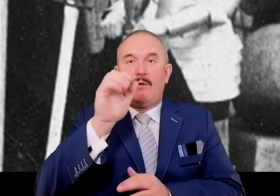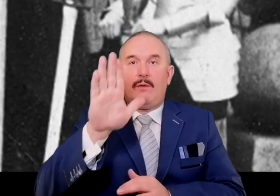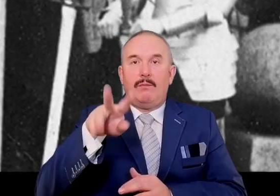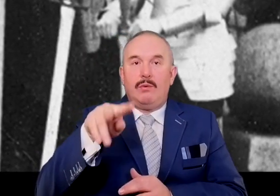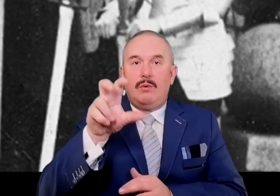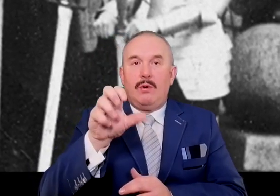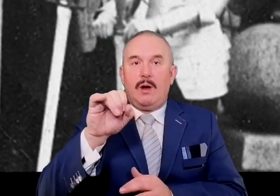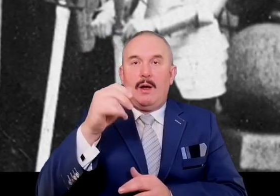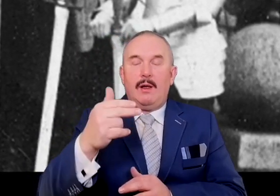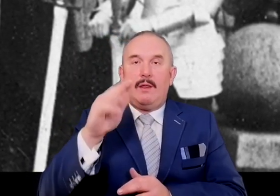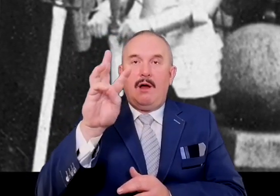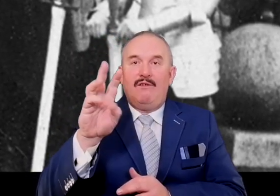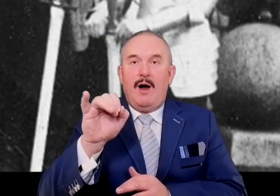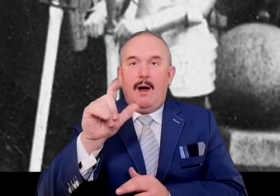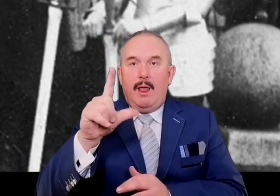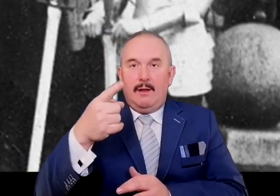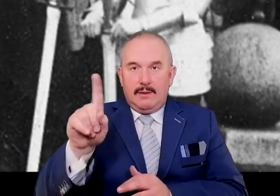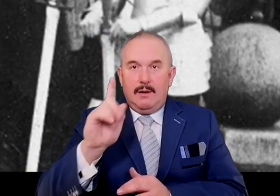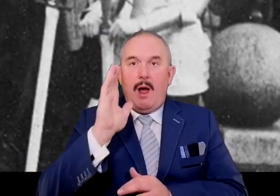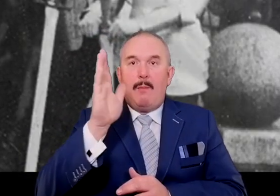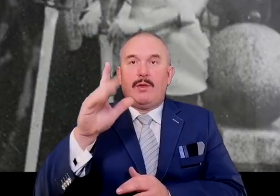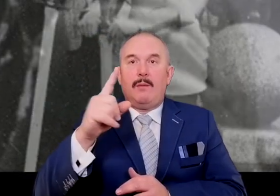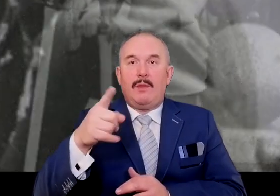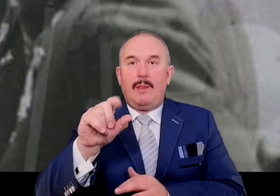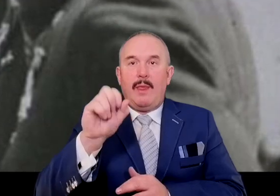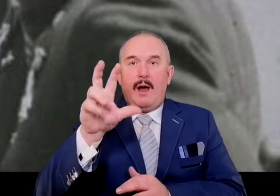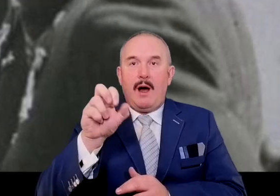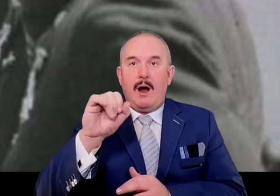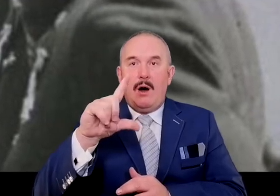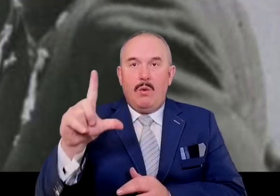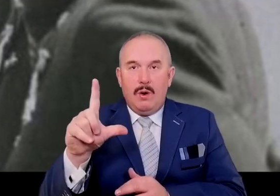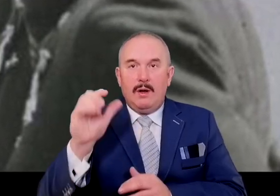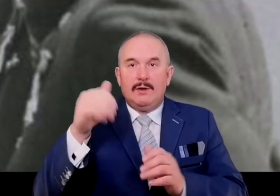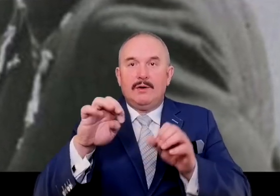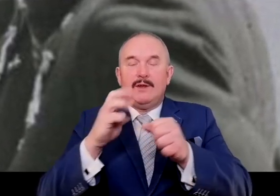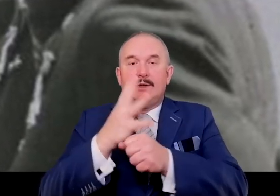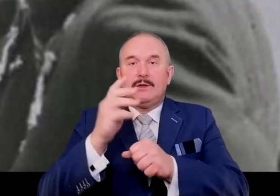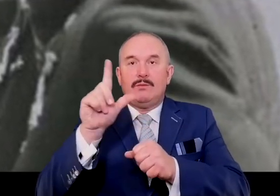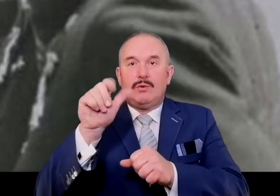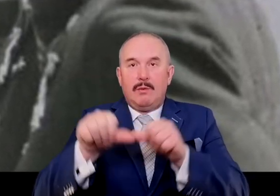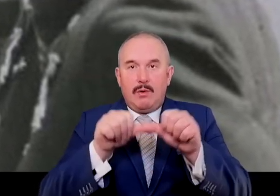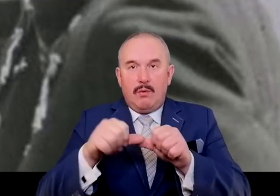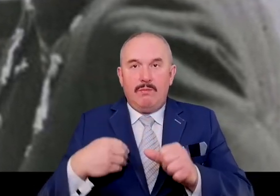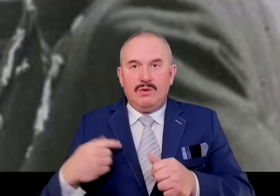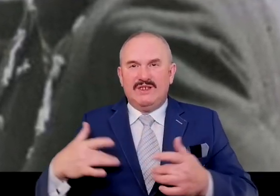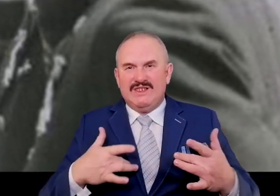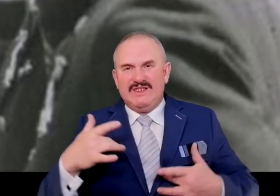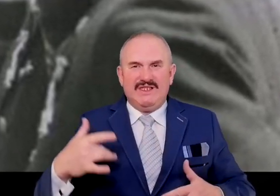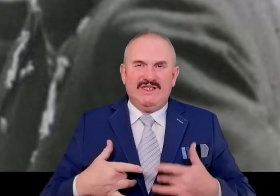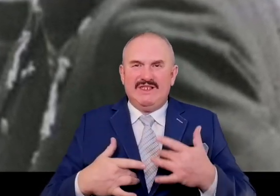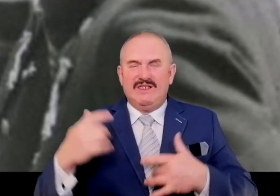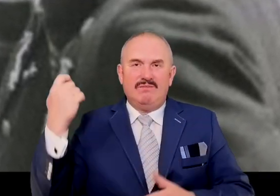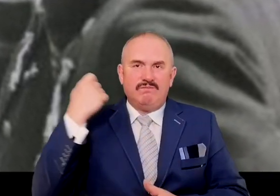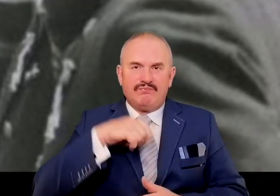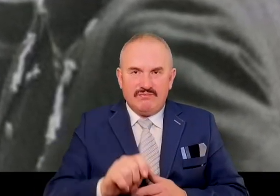w Buchenwaldzie, później w Dachau. W 1942 roku został zamęczony